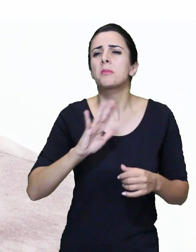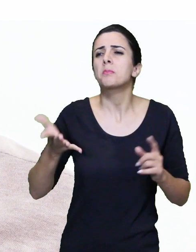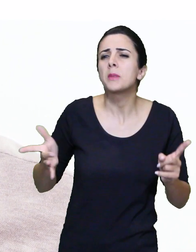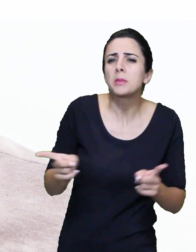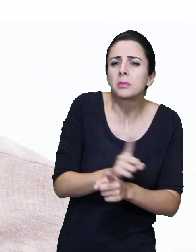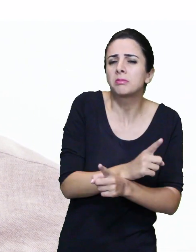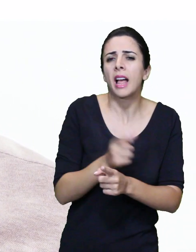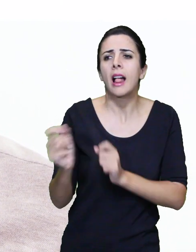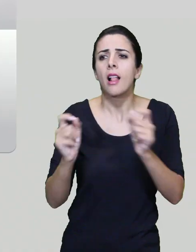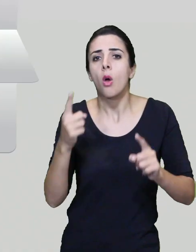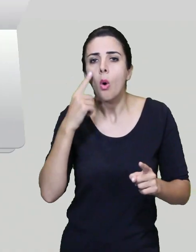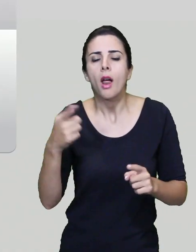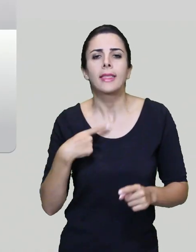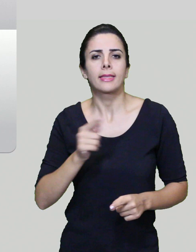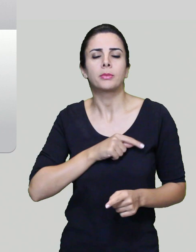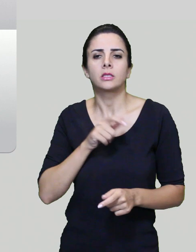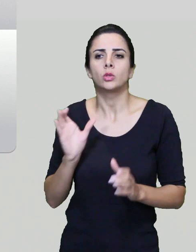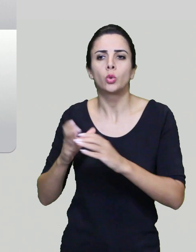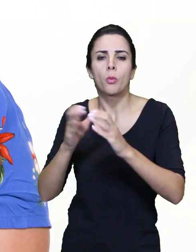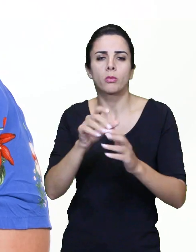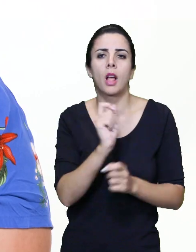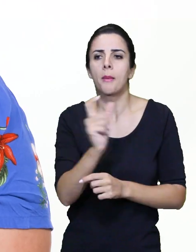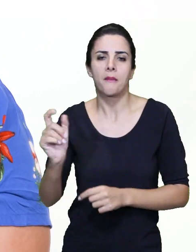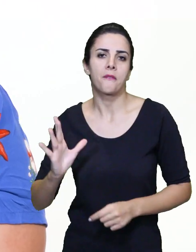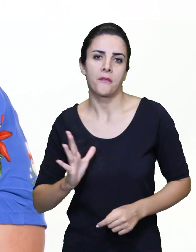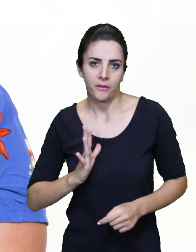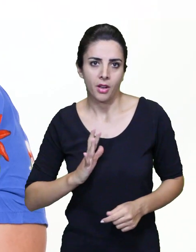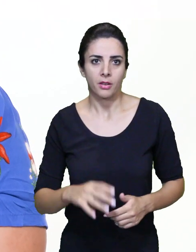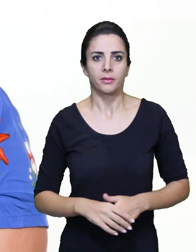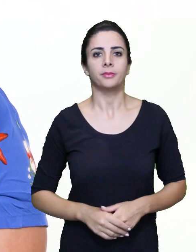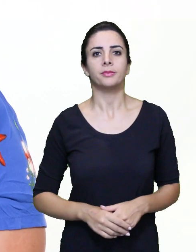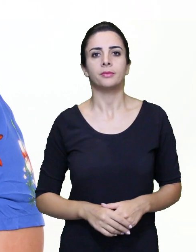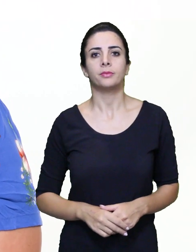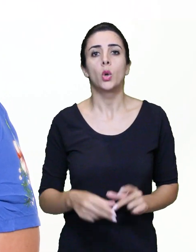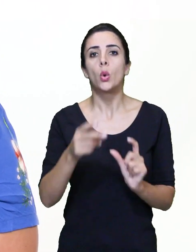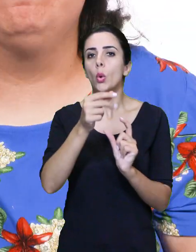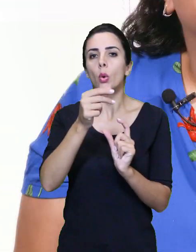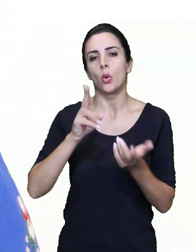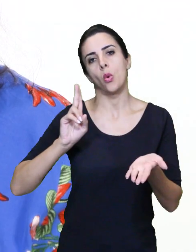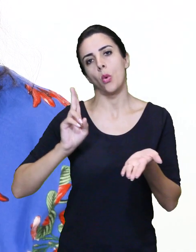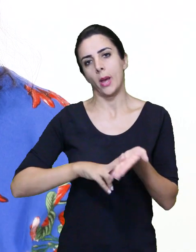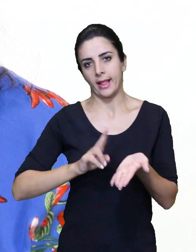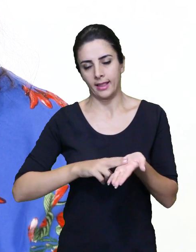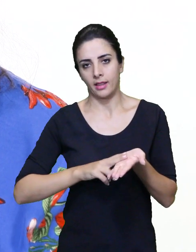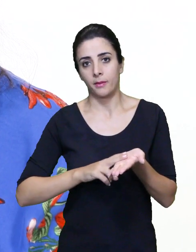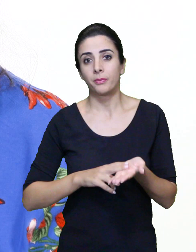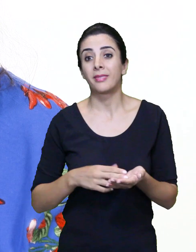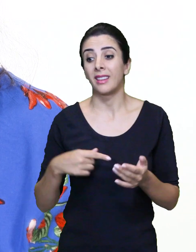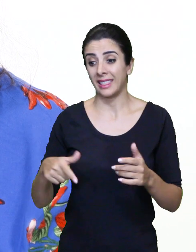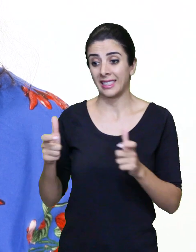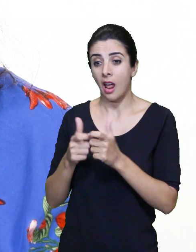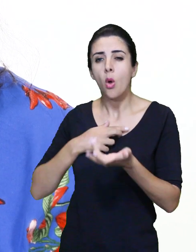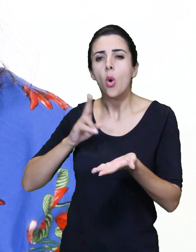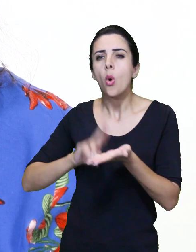temsilciliklerimiz mevcut. Latin ve brey alfabelerindeki BÜ3 üyelik EGET'in üyelerine